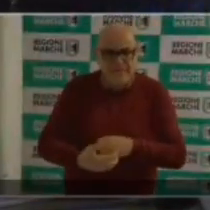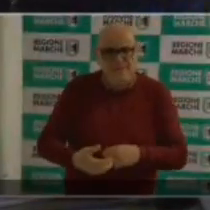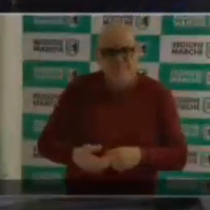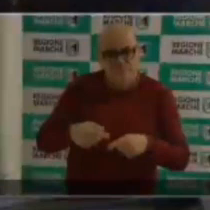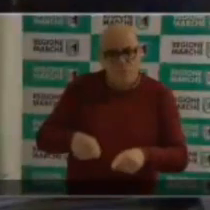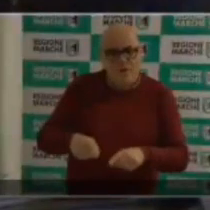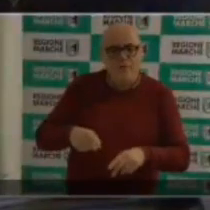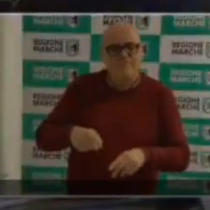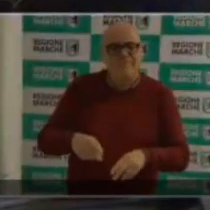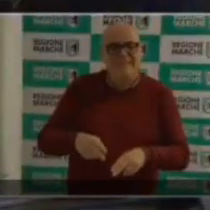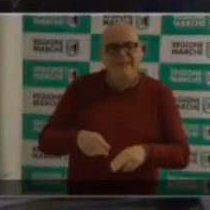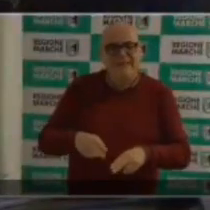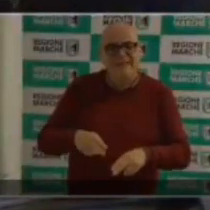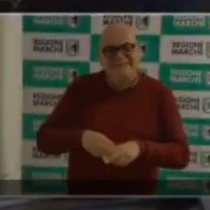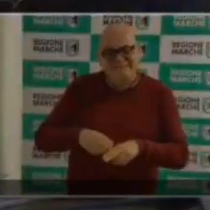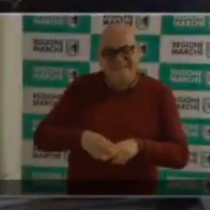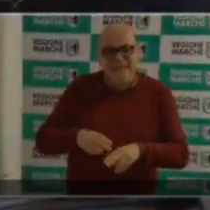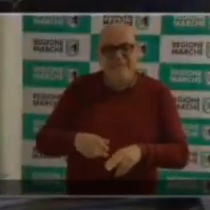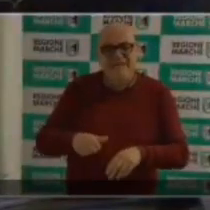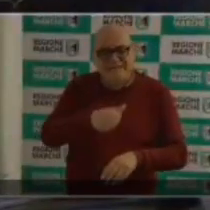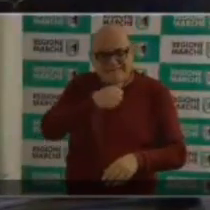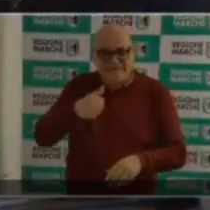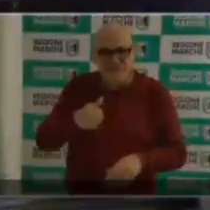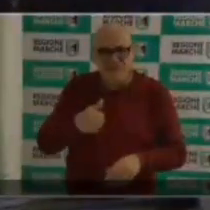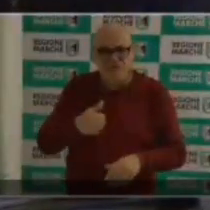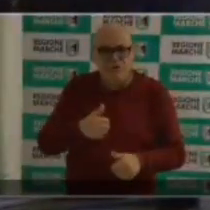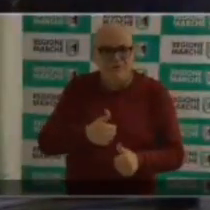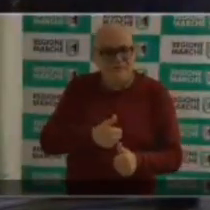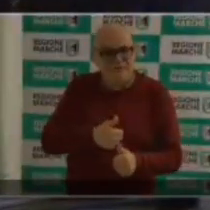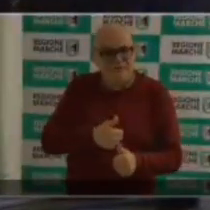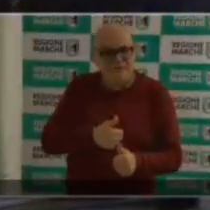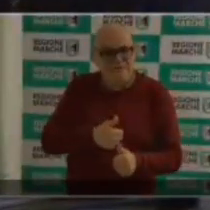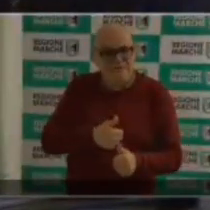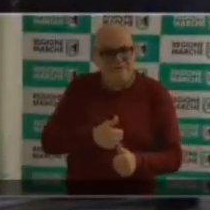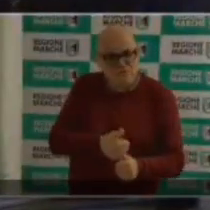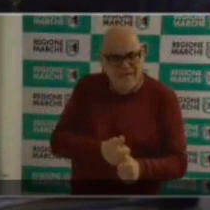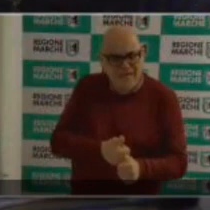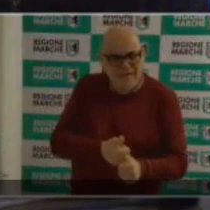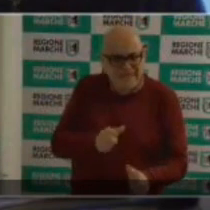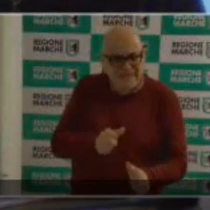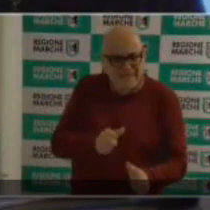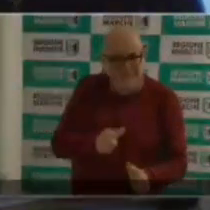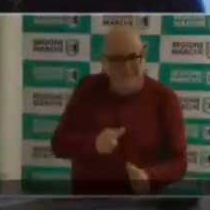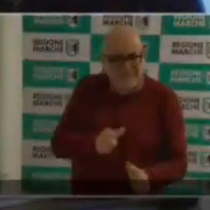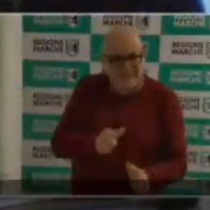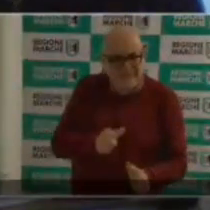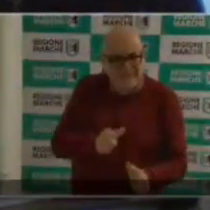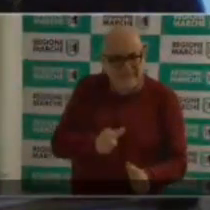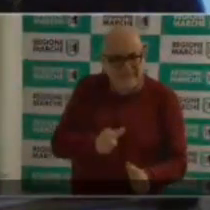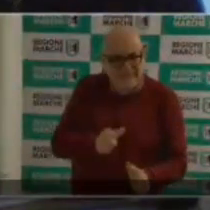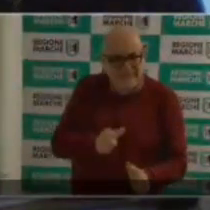di servizio a domicilio, della vicinanza ai cittadini e non ultimo segno l'associazionismo,